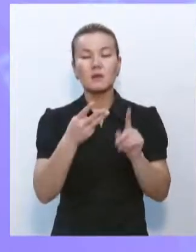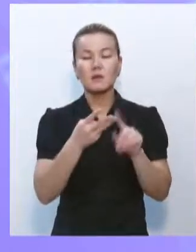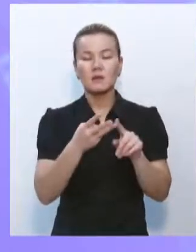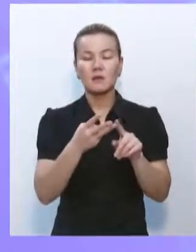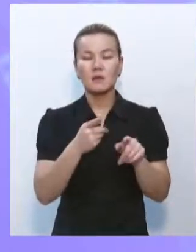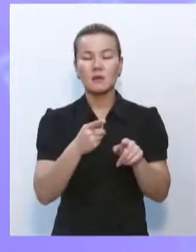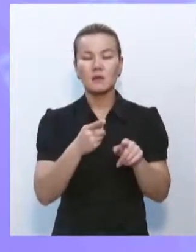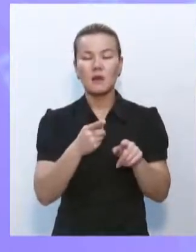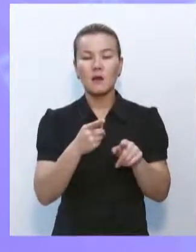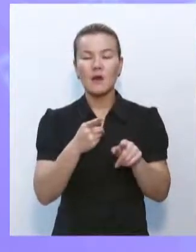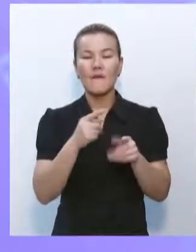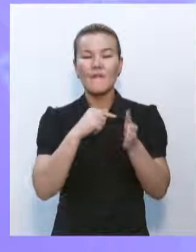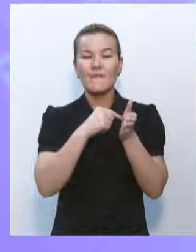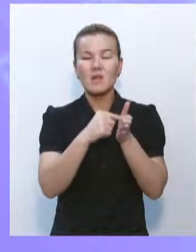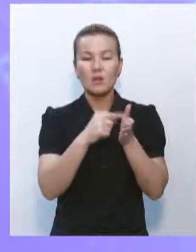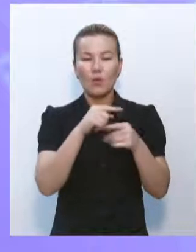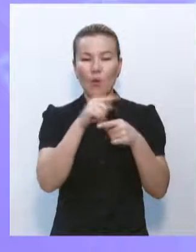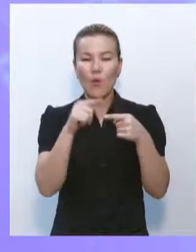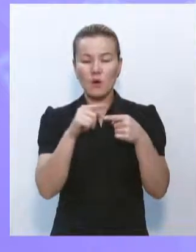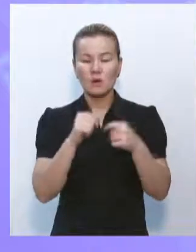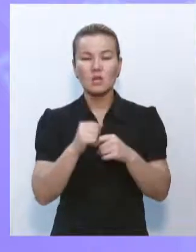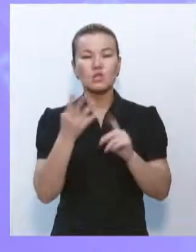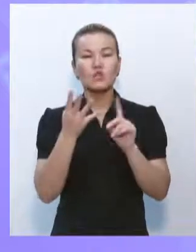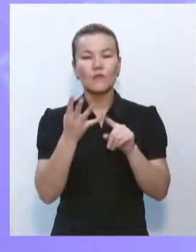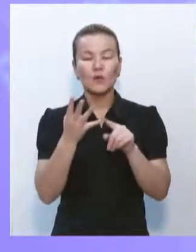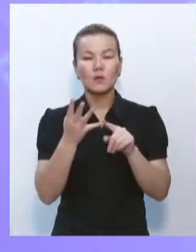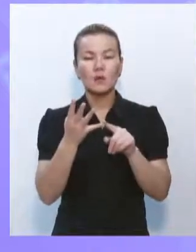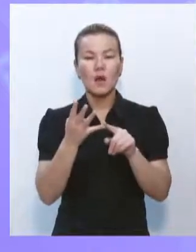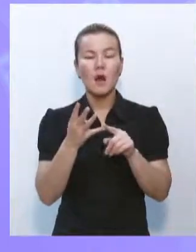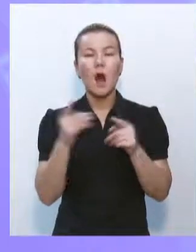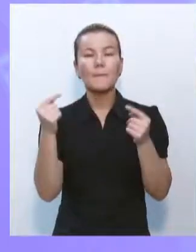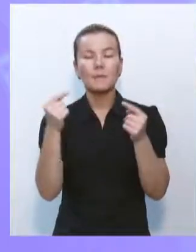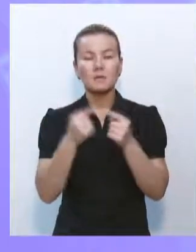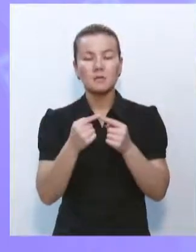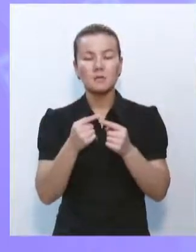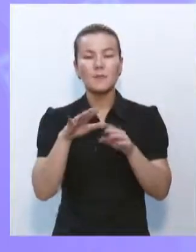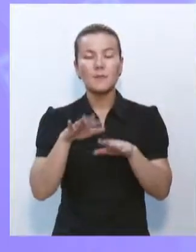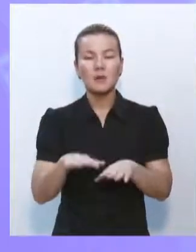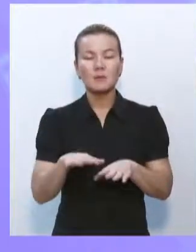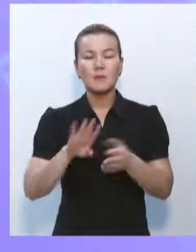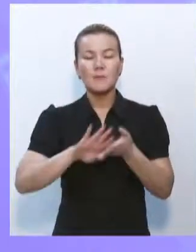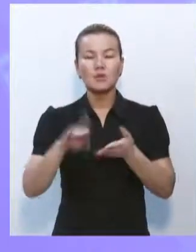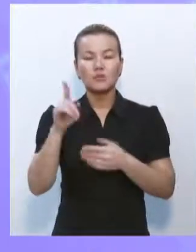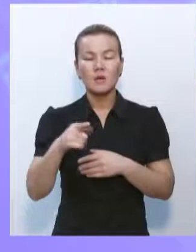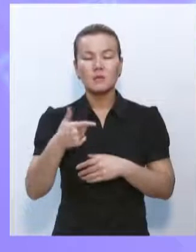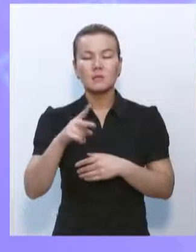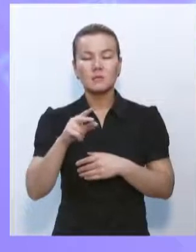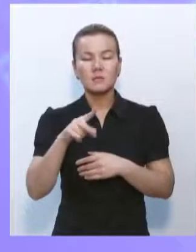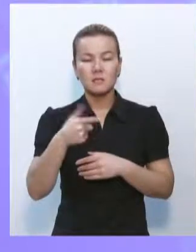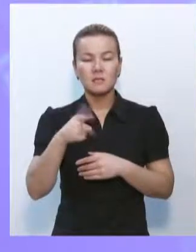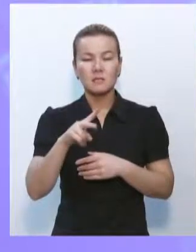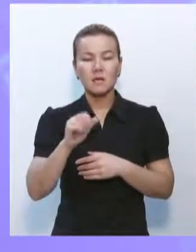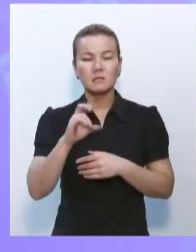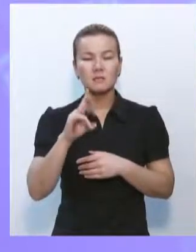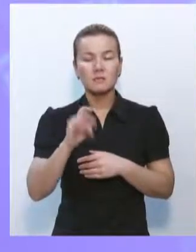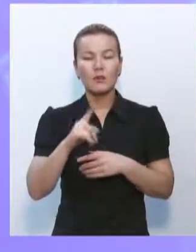Третье. Выделите корень. Четвертое. Определите место безударных гласных в корне.